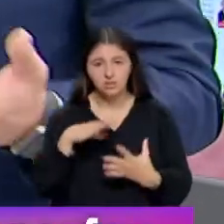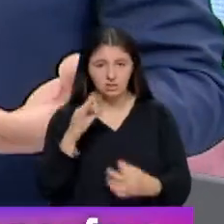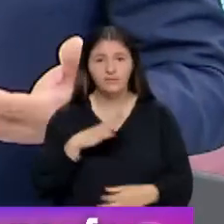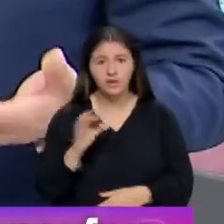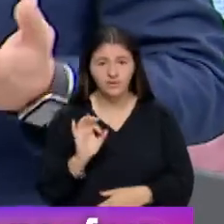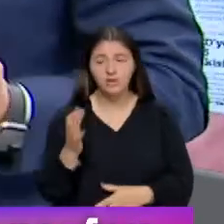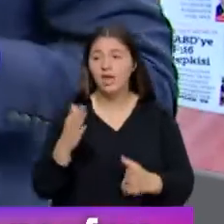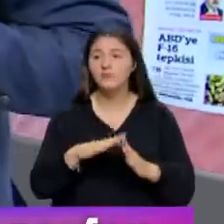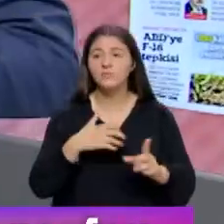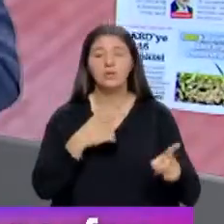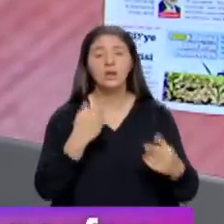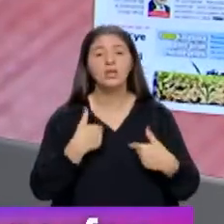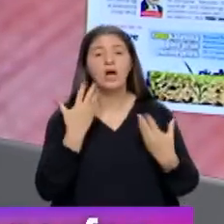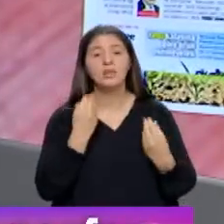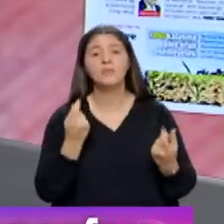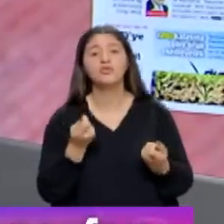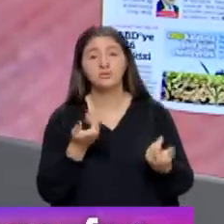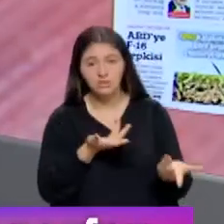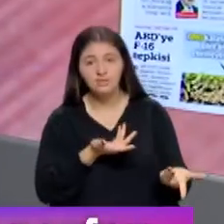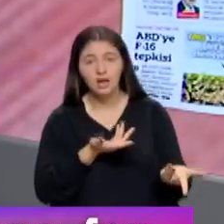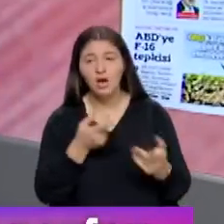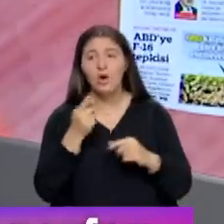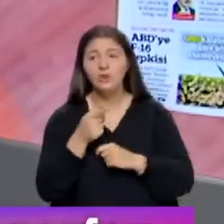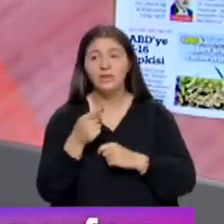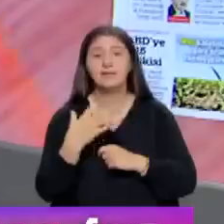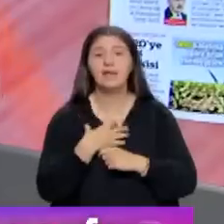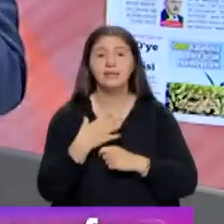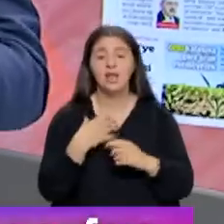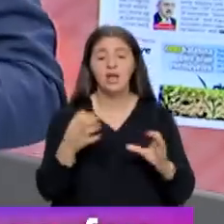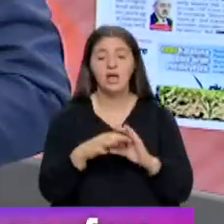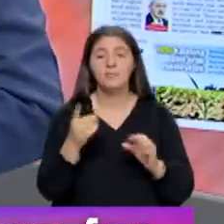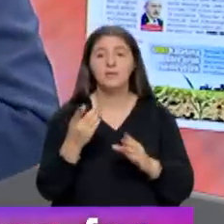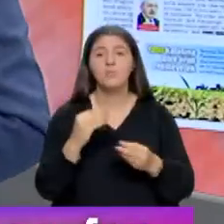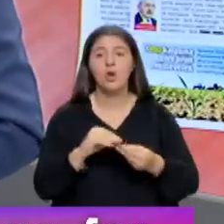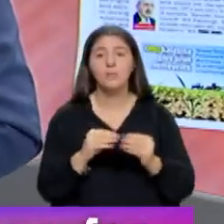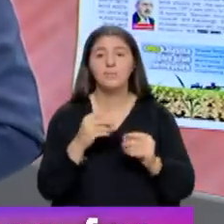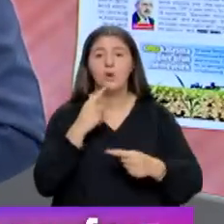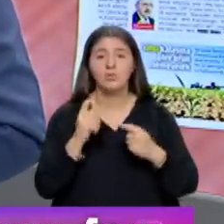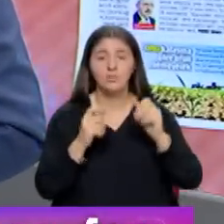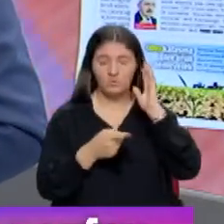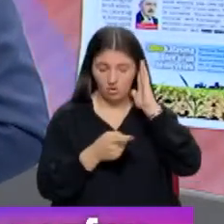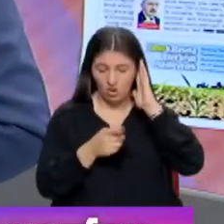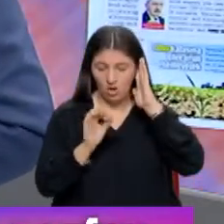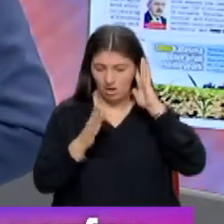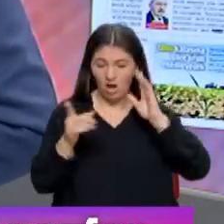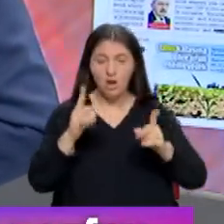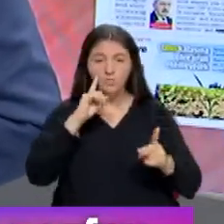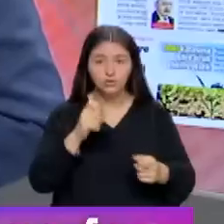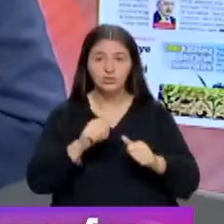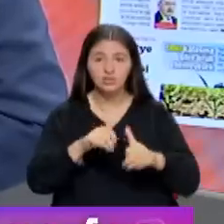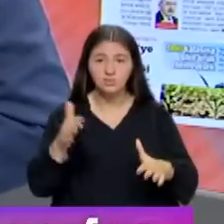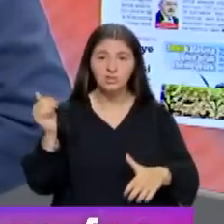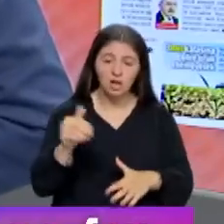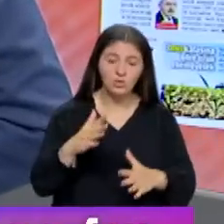Ev sahipleri onların halinden anlamaya çalışsa da onlarda kendileriyle ilgili bir mağduriyeti dillendiriyor öyle arabuluculuk